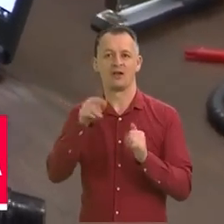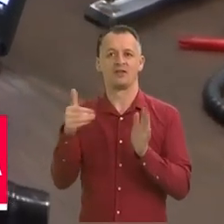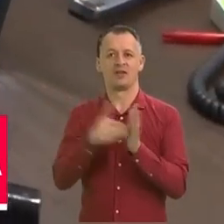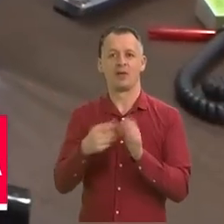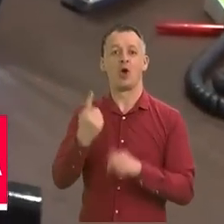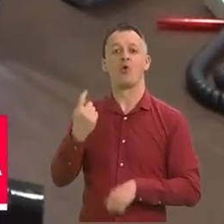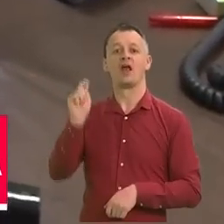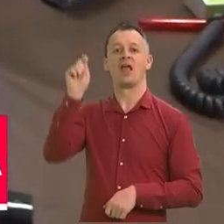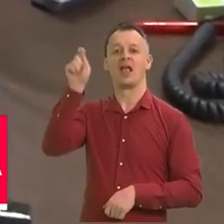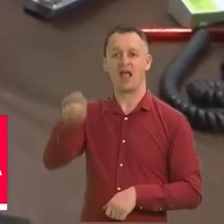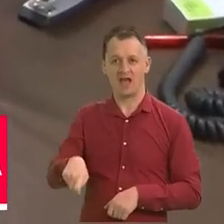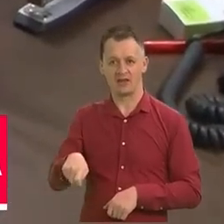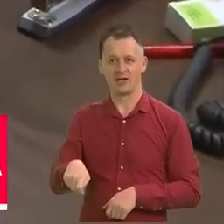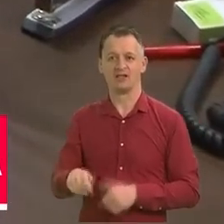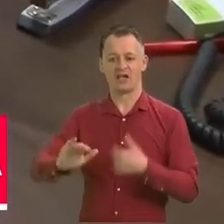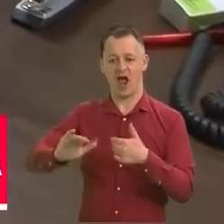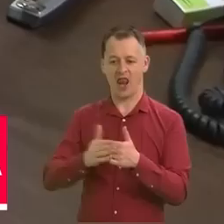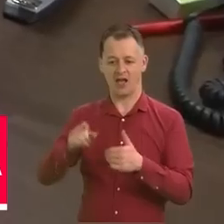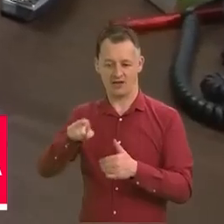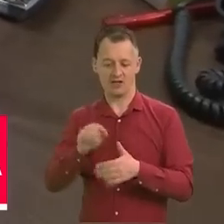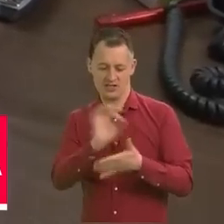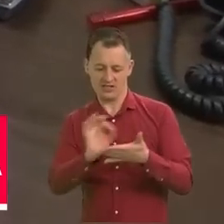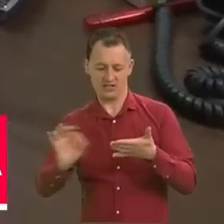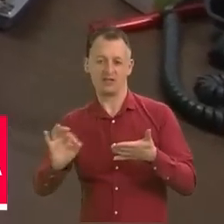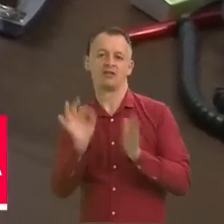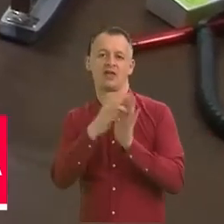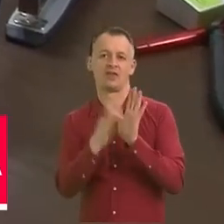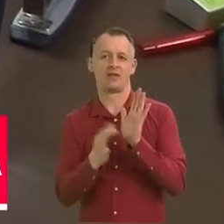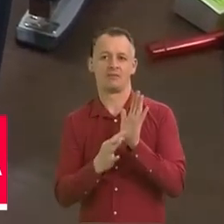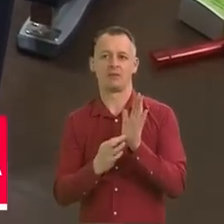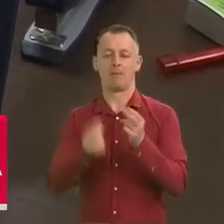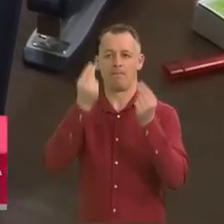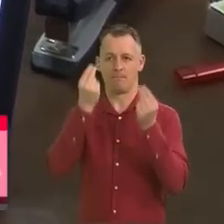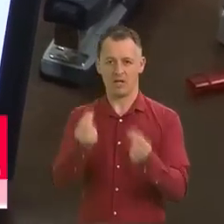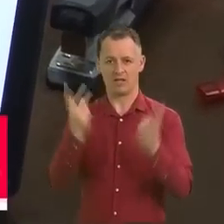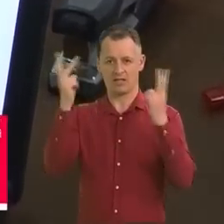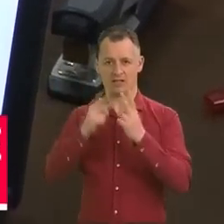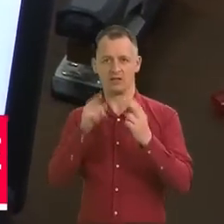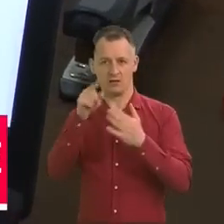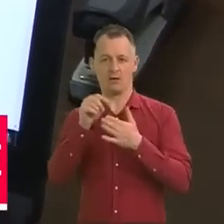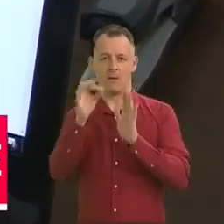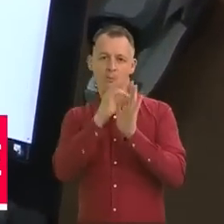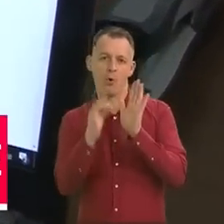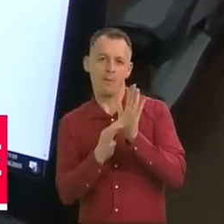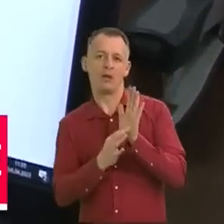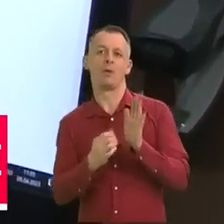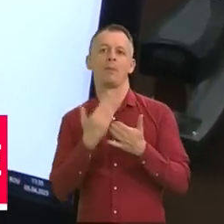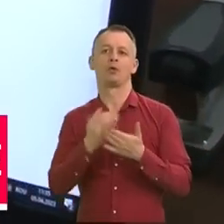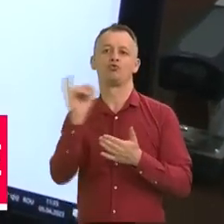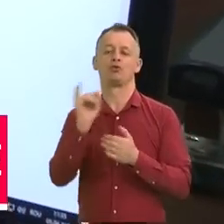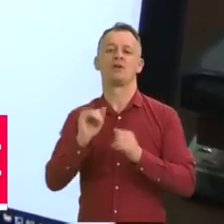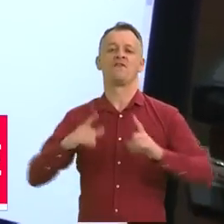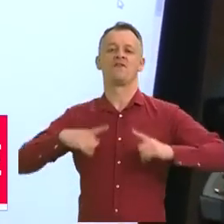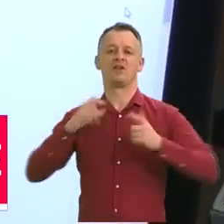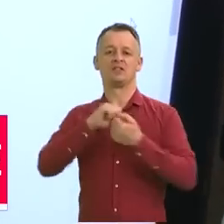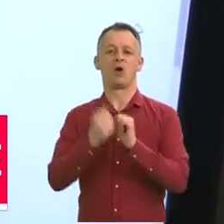care trebuie să-l aveți la îndemână, să completați anumite date și, bineînțeles, pomelnicul atât pentru vii cât și pentru adormiți